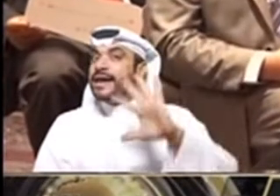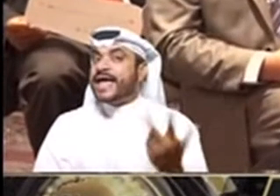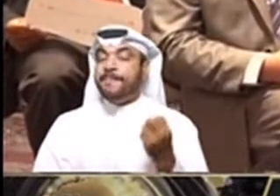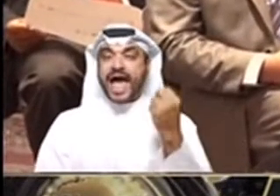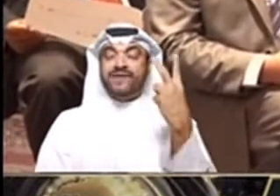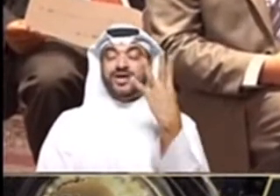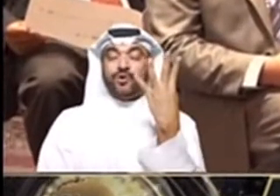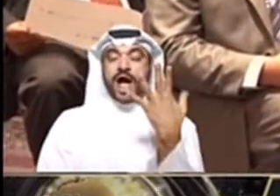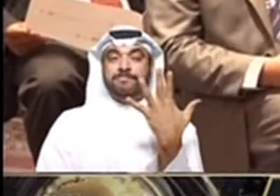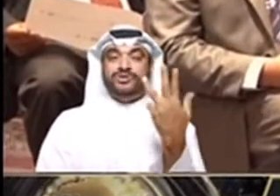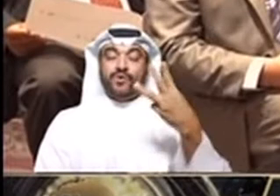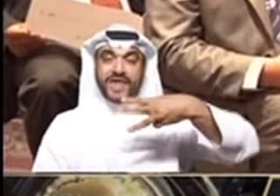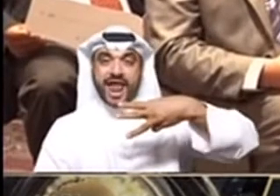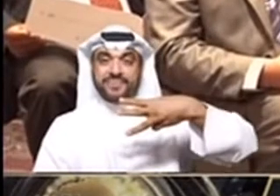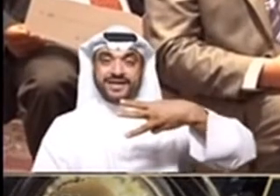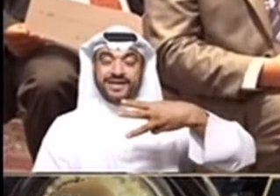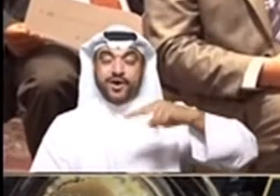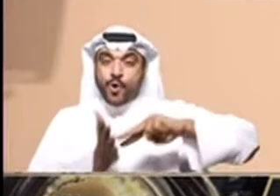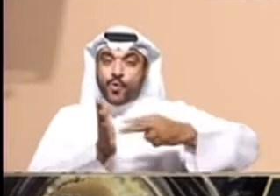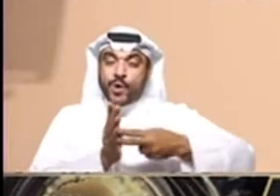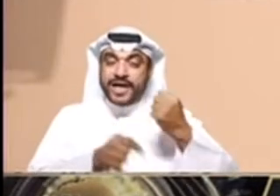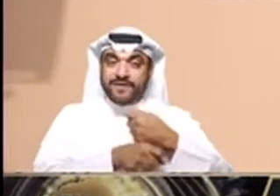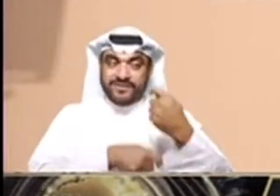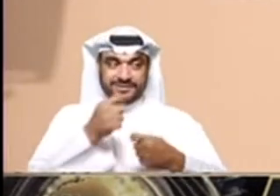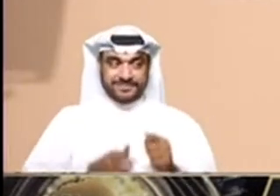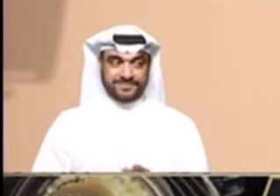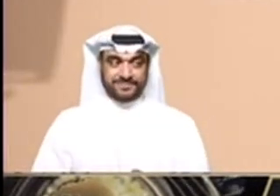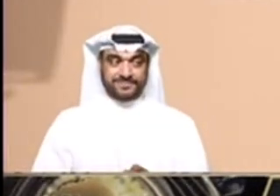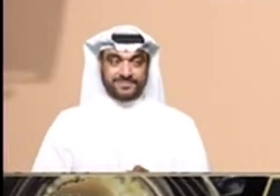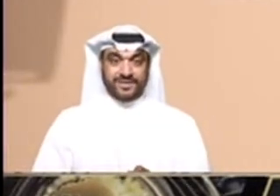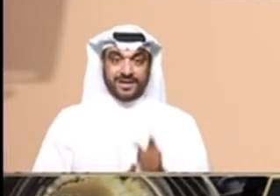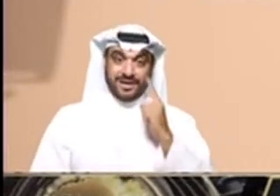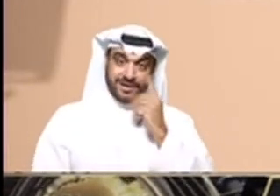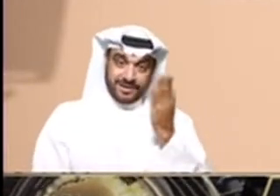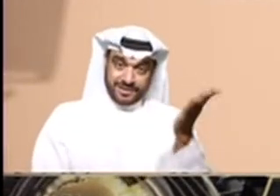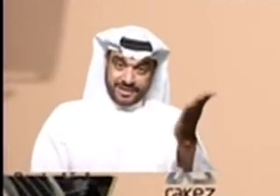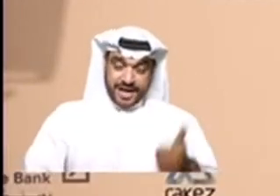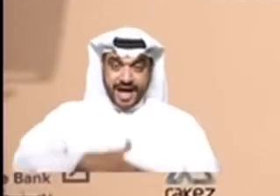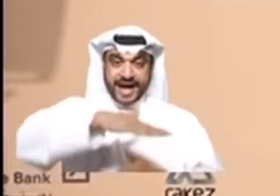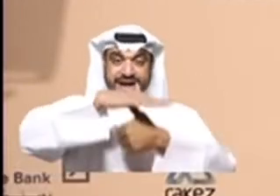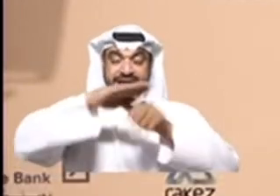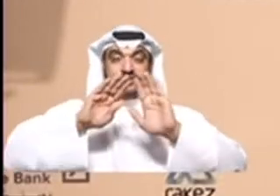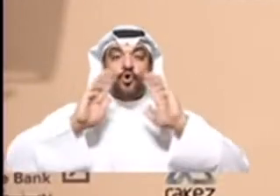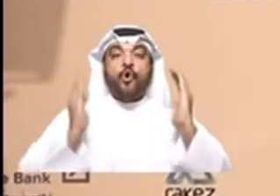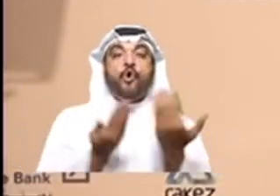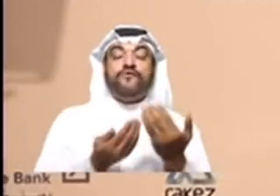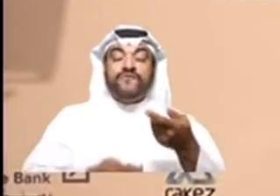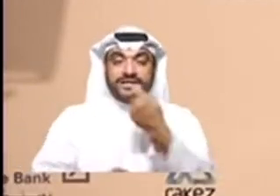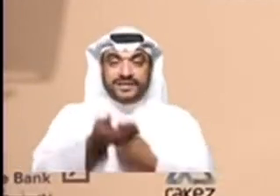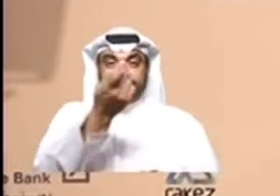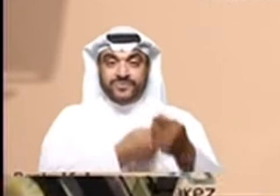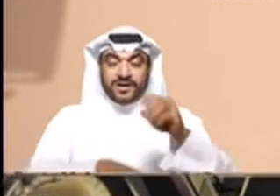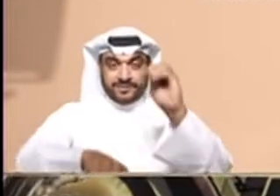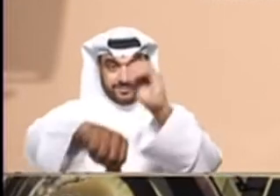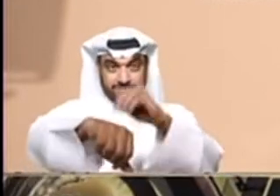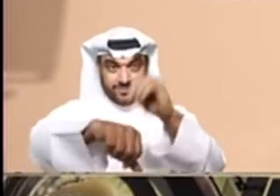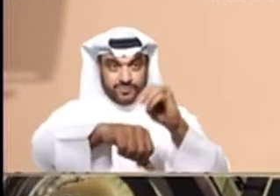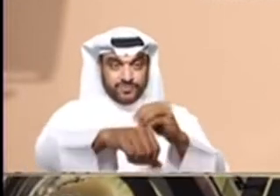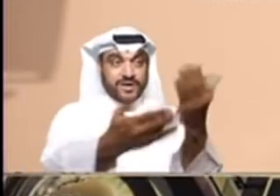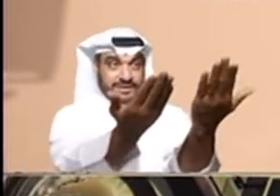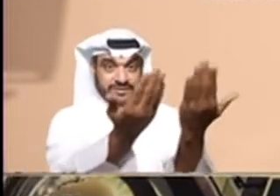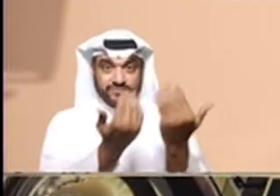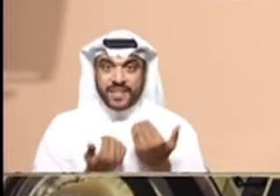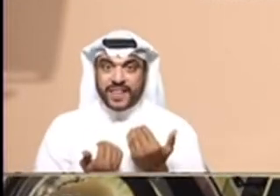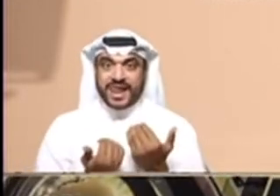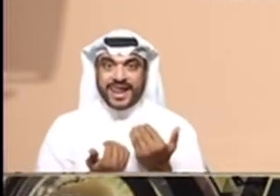التنموية الخمسية لتحقيقها. تشعر مع نهاية هذا الملتقى بأن الدعوة للاستثمار في الكويت قد لا